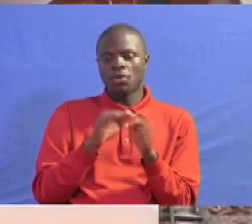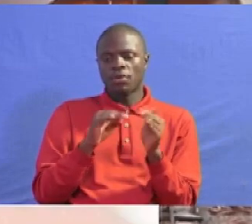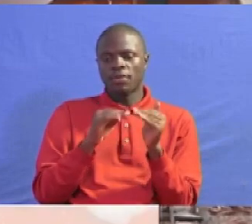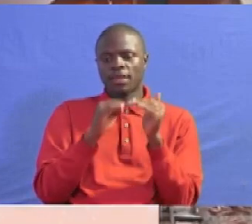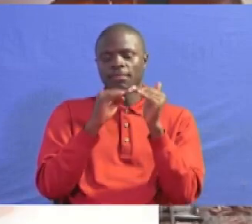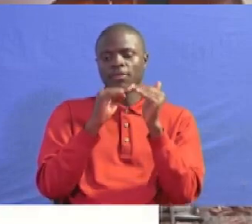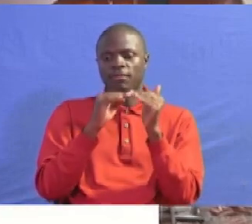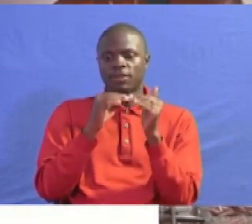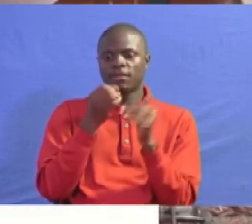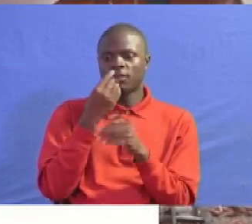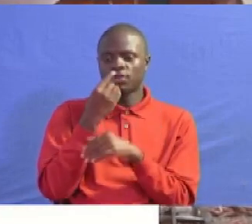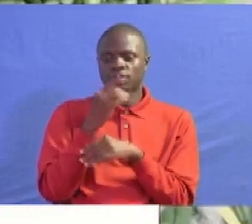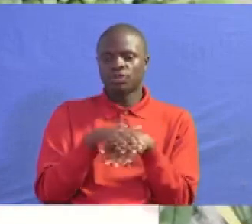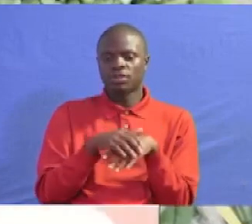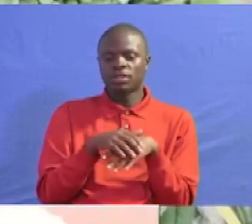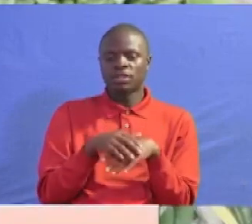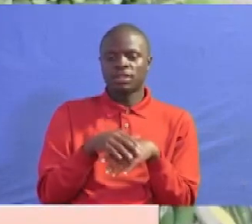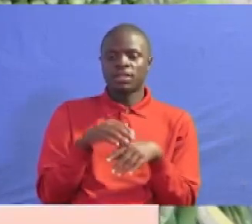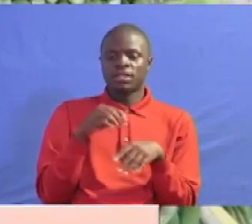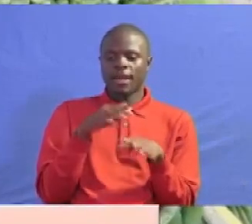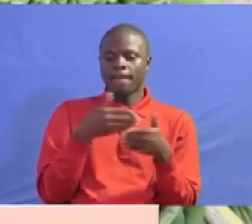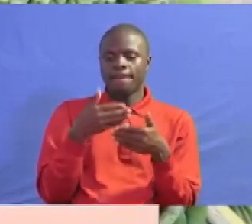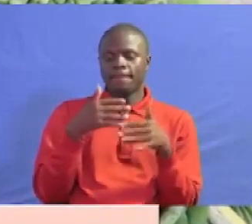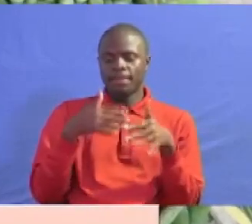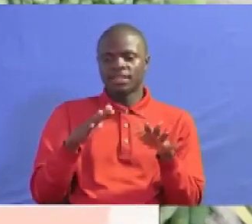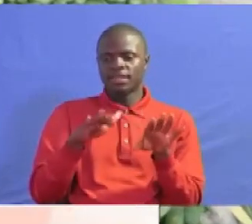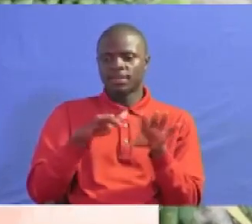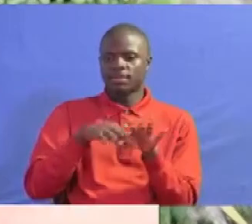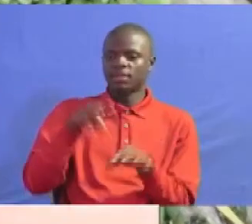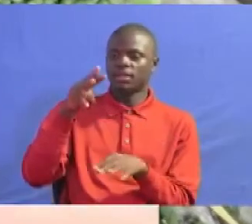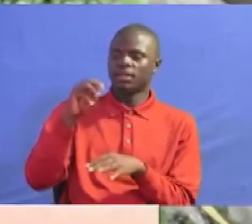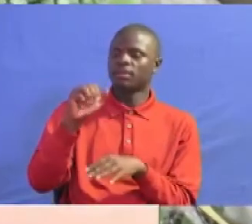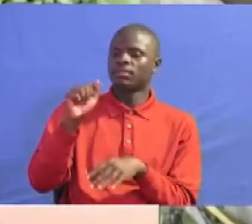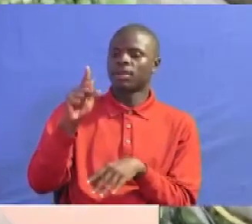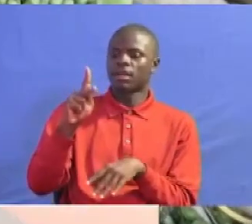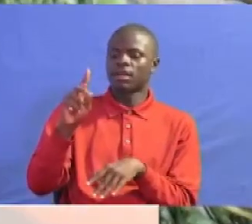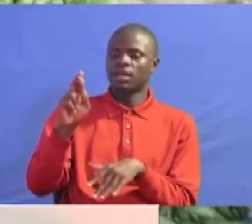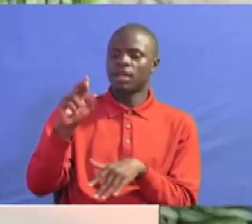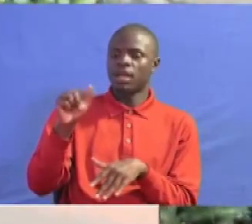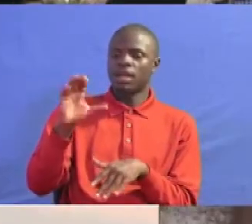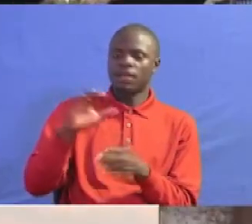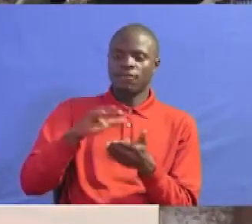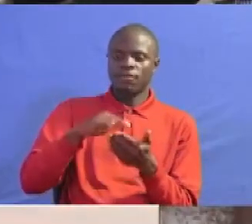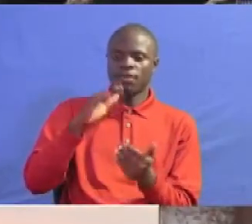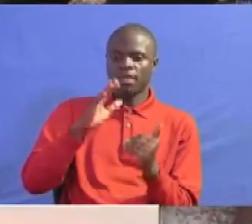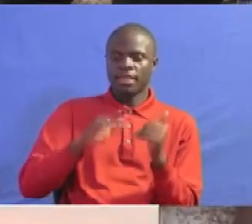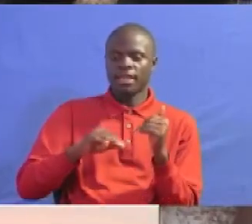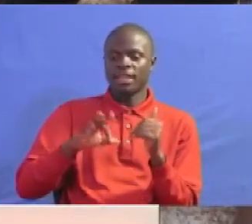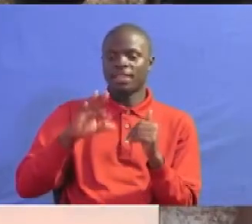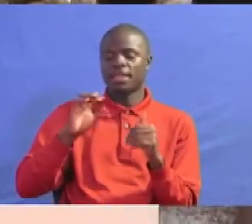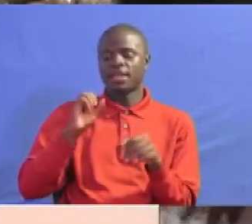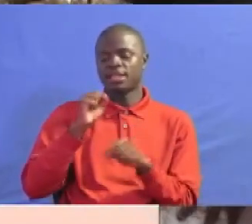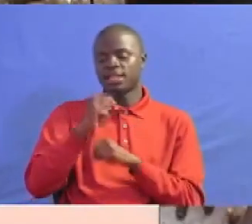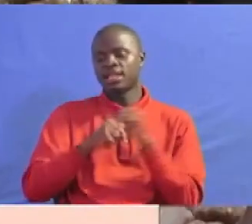Nutrition. Nancy Wanjiru, mfanyabiashara wa Makadara kwa zaidi ya miaka 20, ni mmoja kati ya